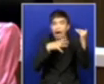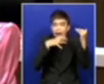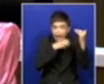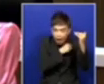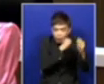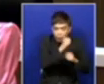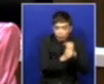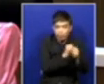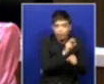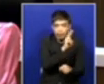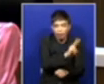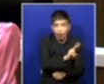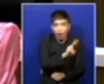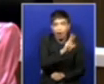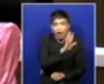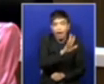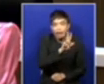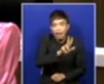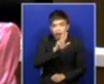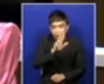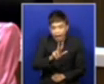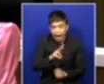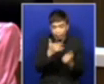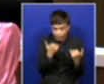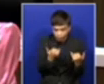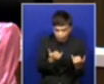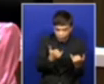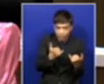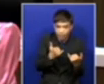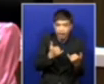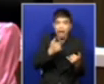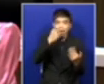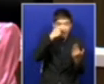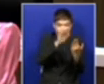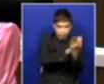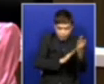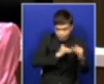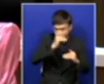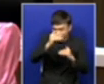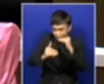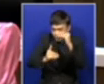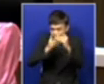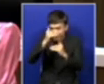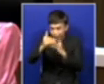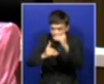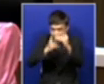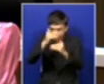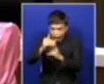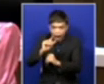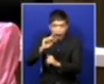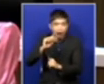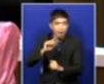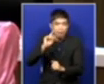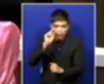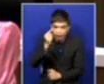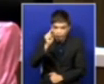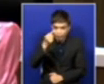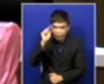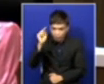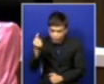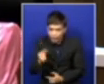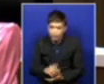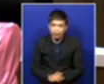ธานรู้ไหมครับมันพัฒนามาอย่างต่อเนื่องครับและปี60ท่านฟังให้ดีนะครับพี่น้องประชาชนครับเนี่ยนะฮะที่มันช้